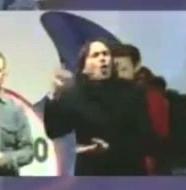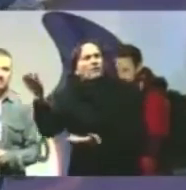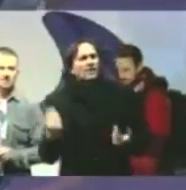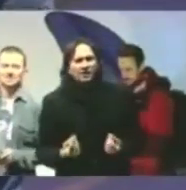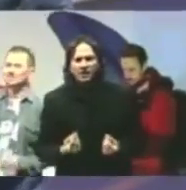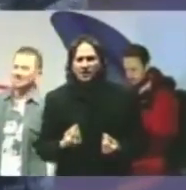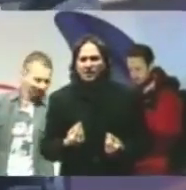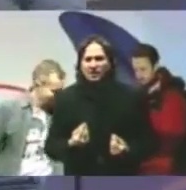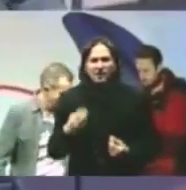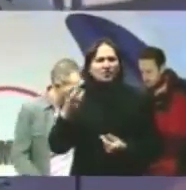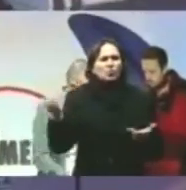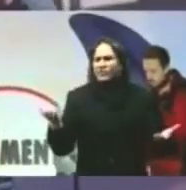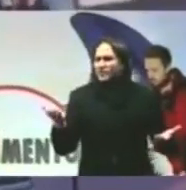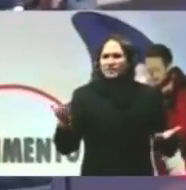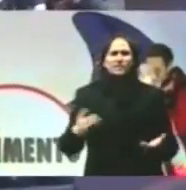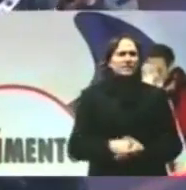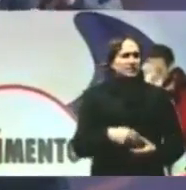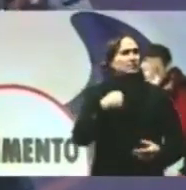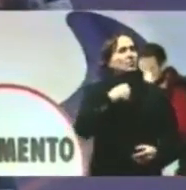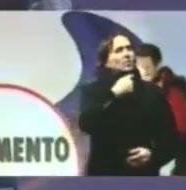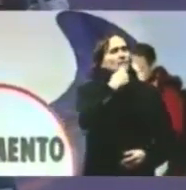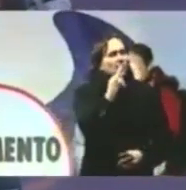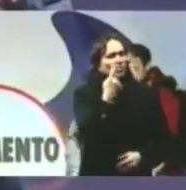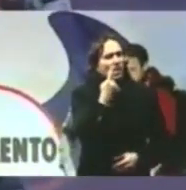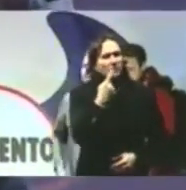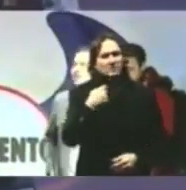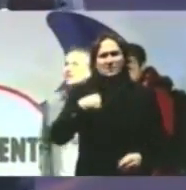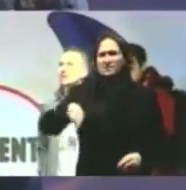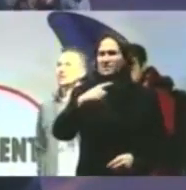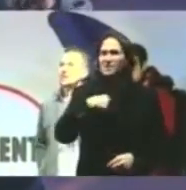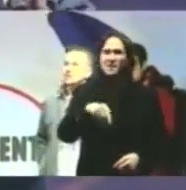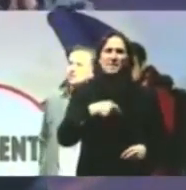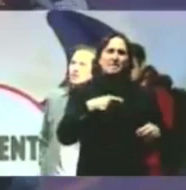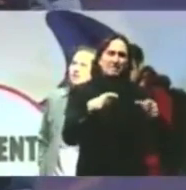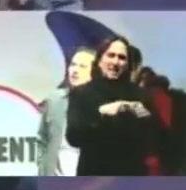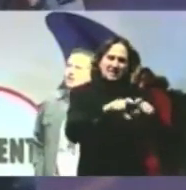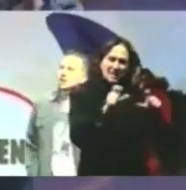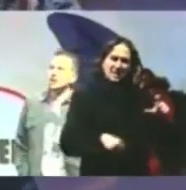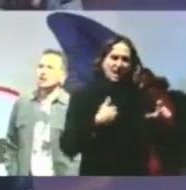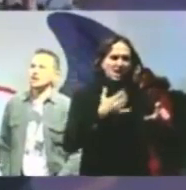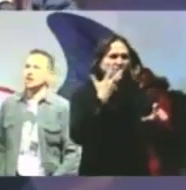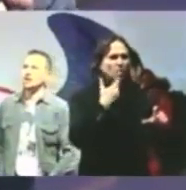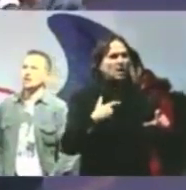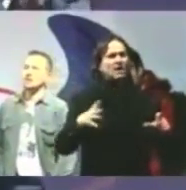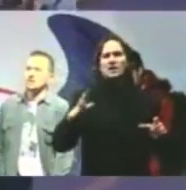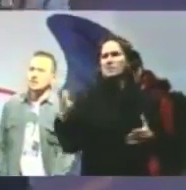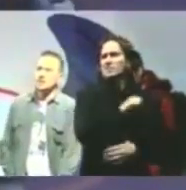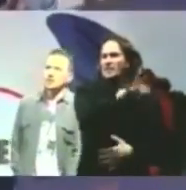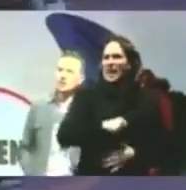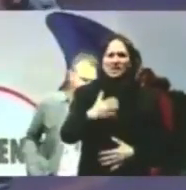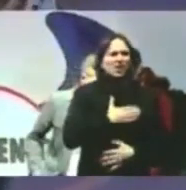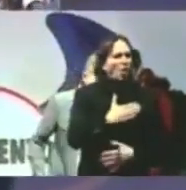Dov'è? Io vi dico una cosa, noi questo paese ce lo riprendiamo perché questo paese